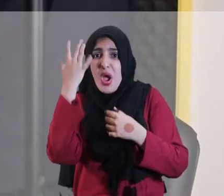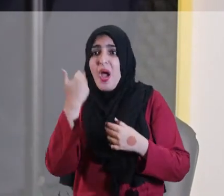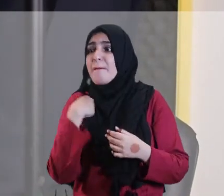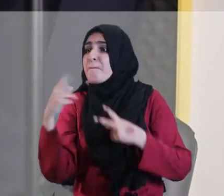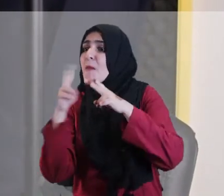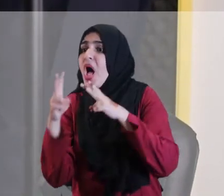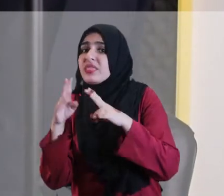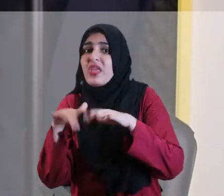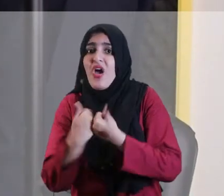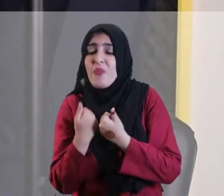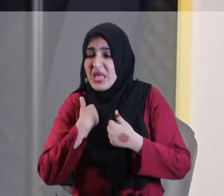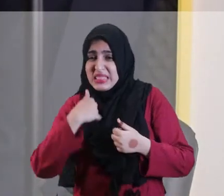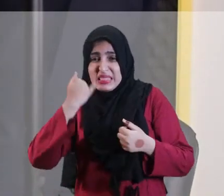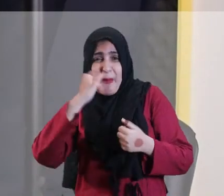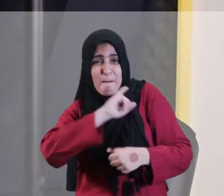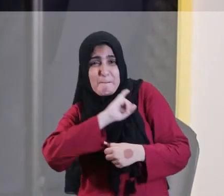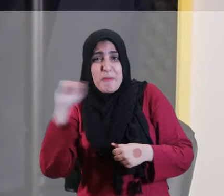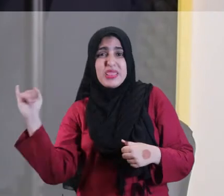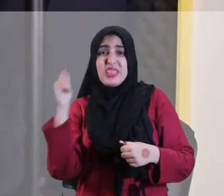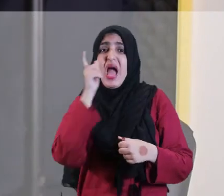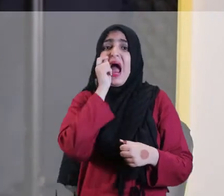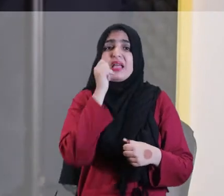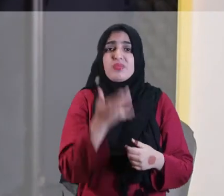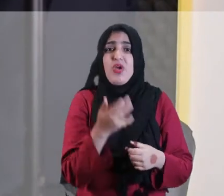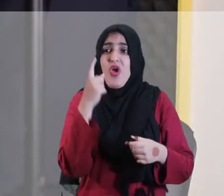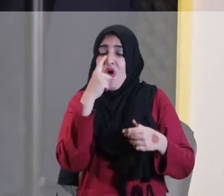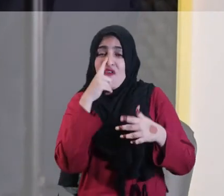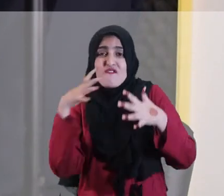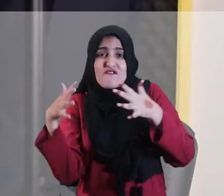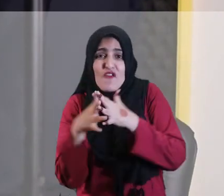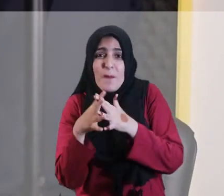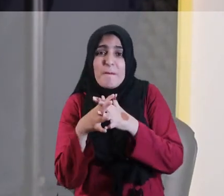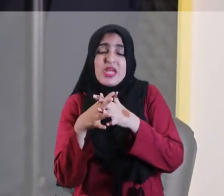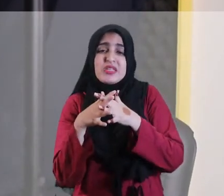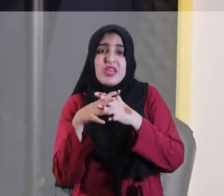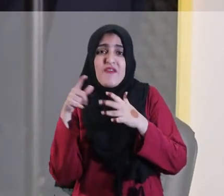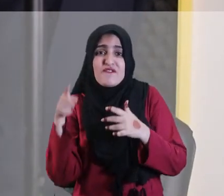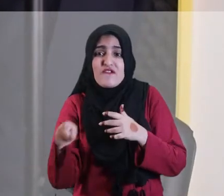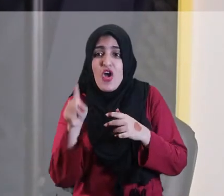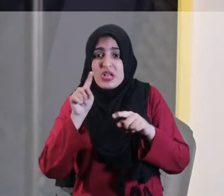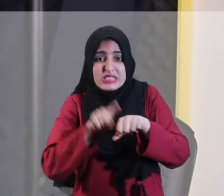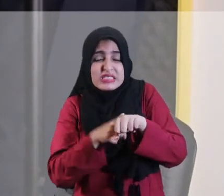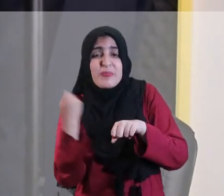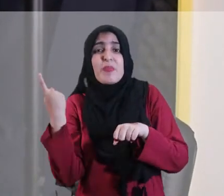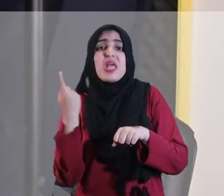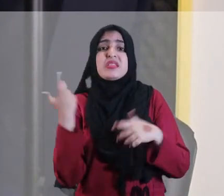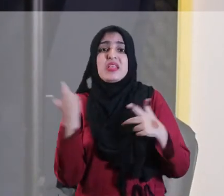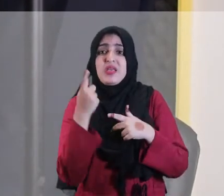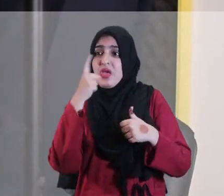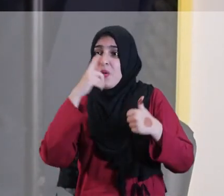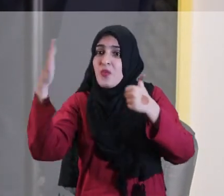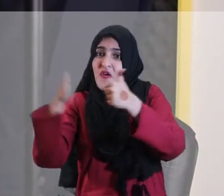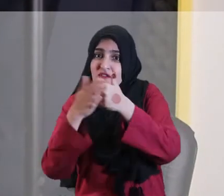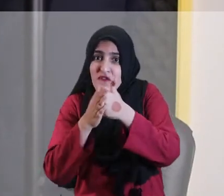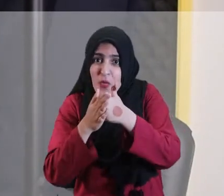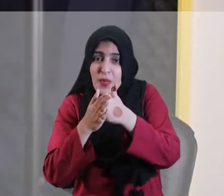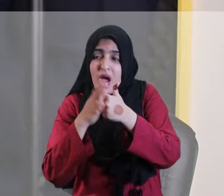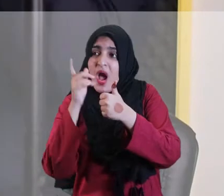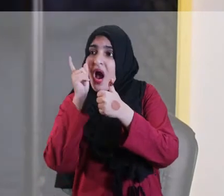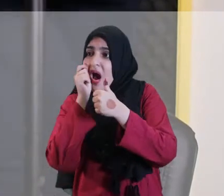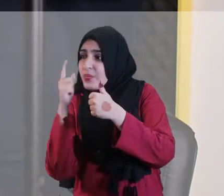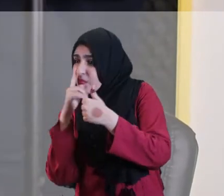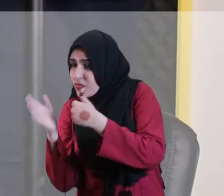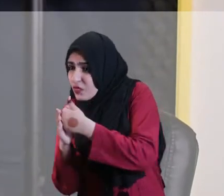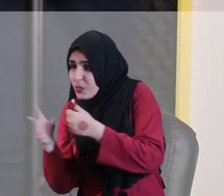औरतों की जो फ्लाइट है वह कहेगी सबसे बढ़ा दिया है कि मैं भी मैरिड टू पार्ट्स आफ विमेन लिविंग लाइफ